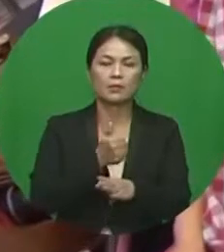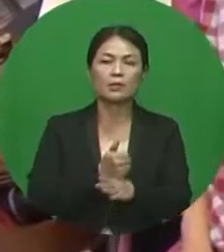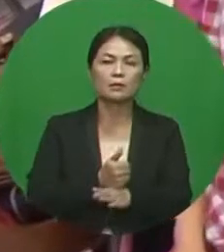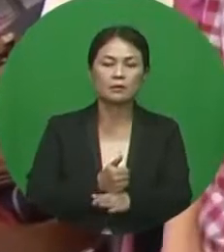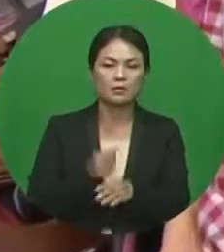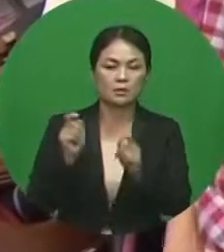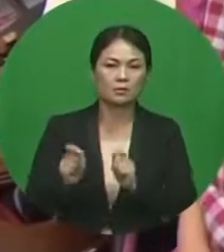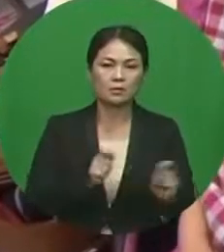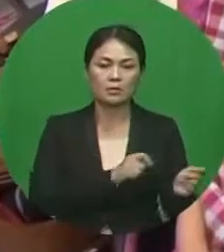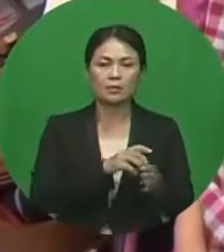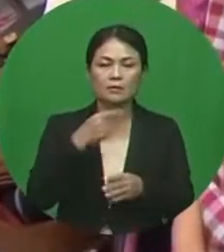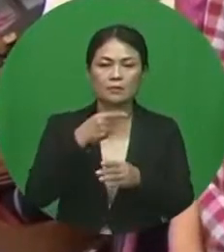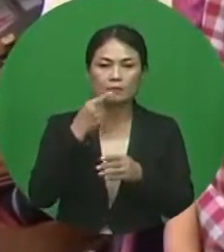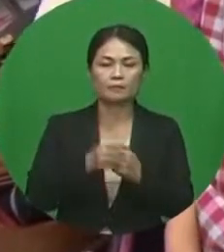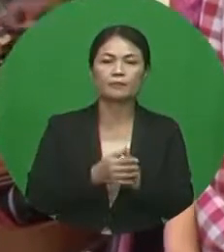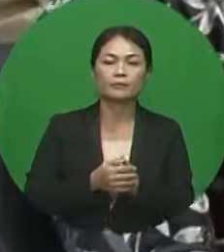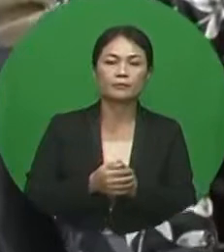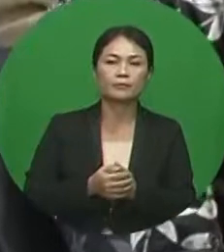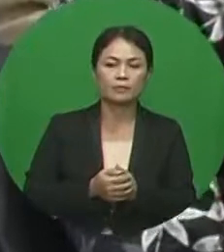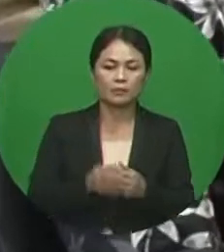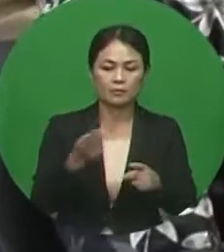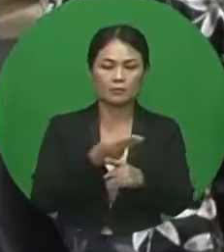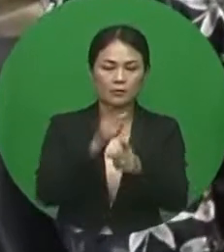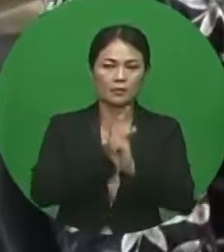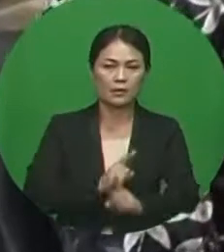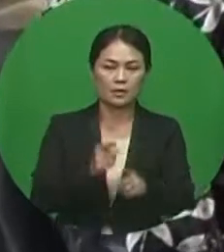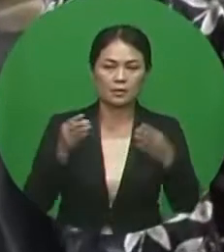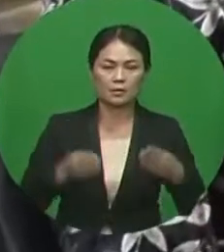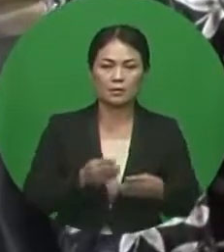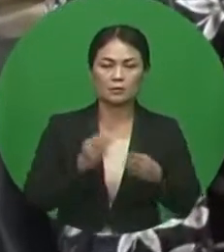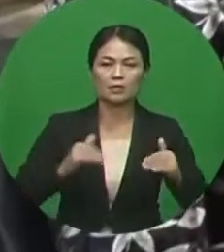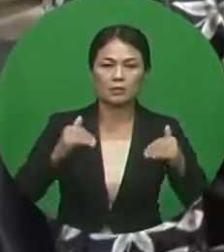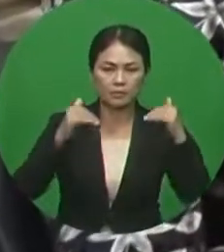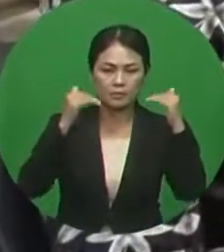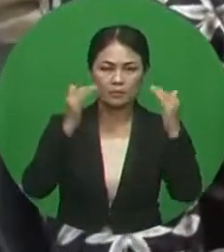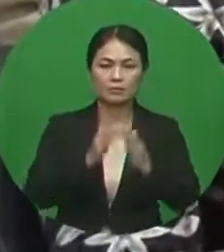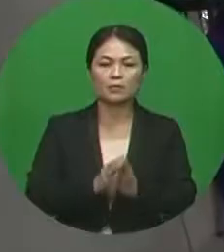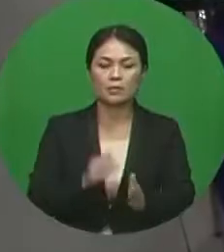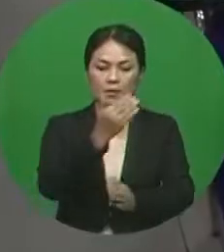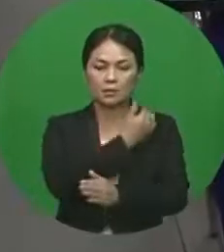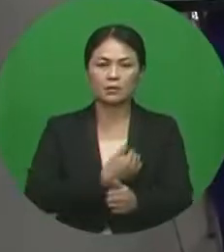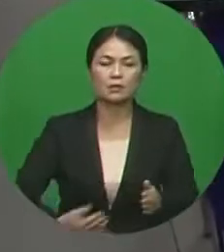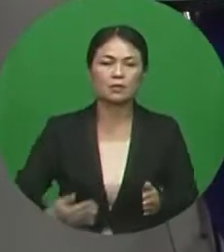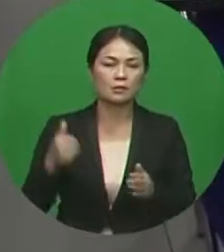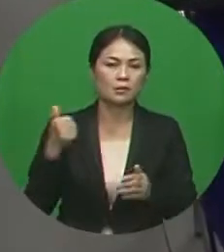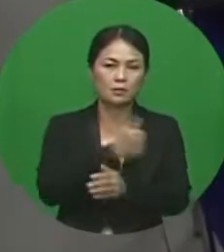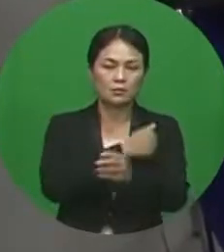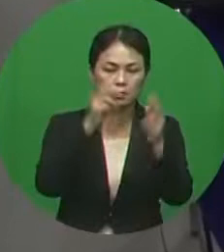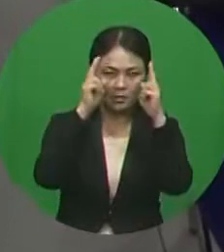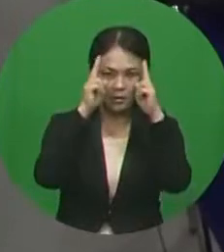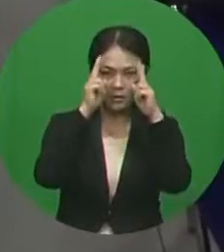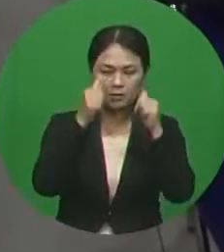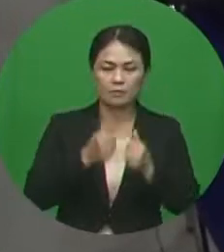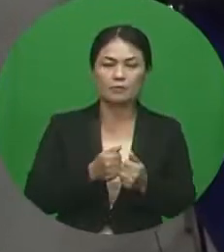បាលបានមានប្រសាសន៍ថាអនុវត្តតាមប្រសាសន៍ណែនាំដ៏ខ្ពង់ខ្ពស់របស់សម្ដេចអគ្គមហាសេនាបតីតេជោហ៊ុន